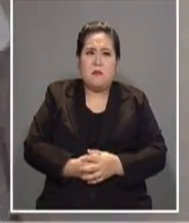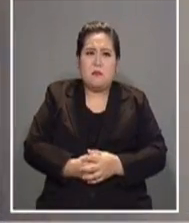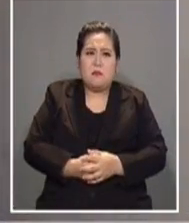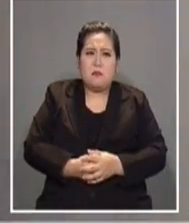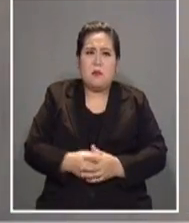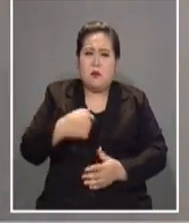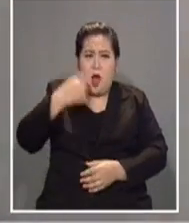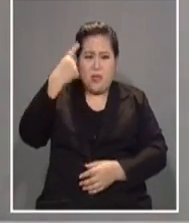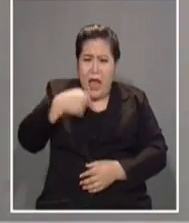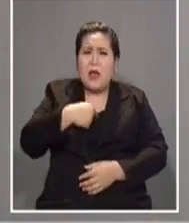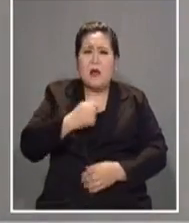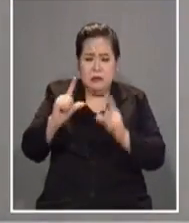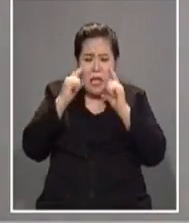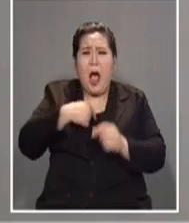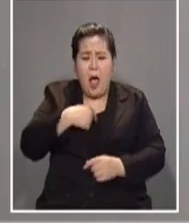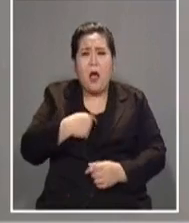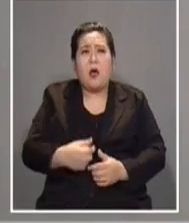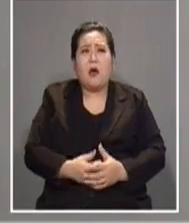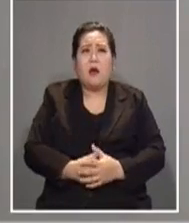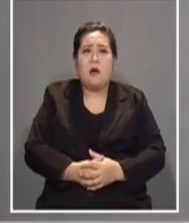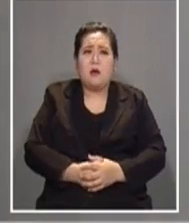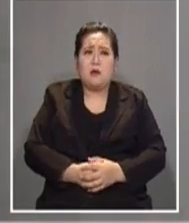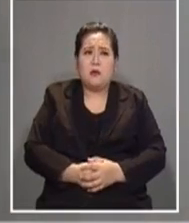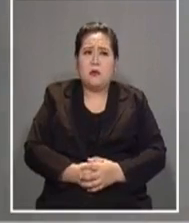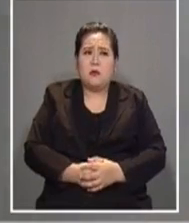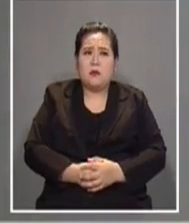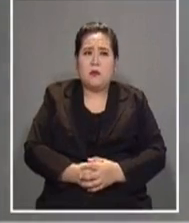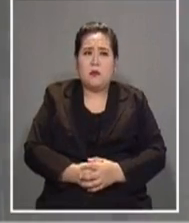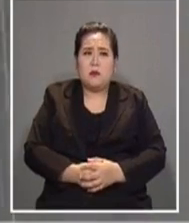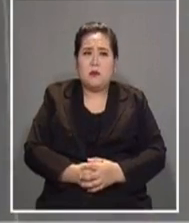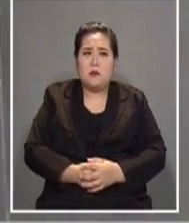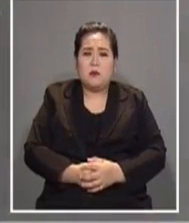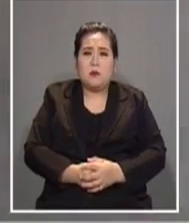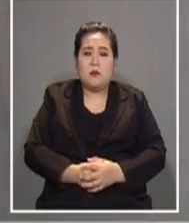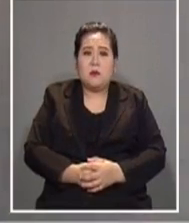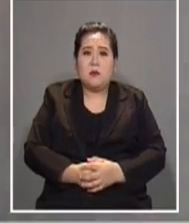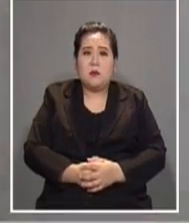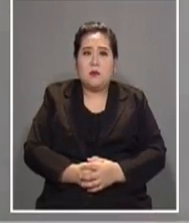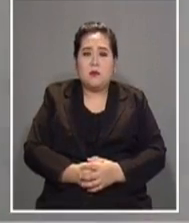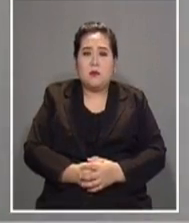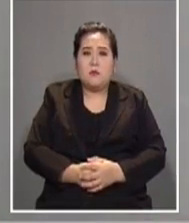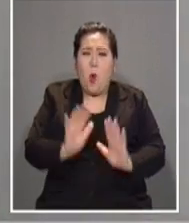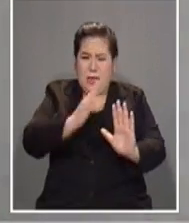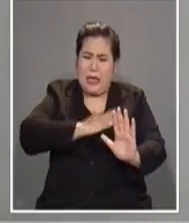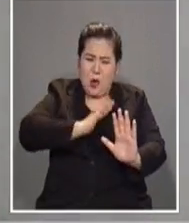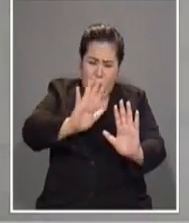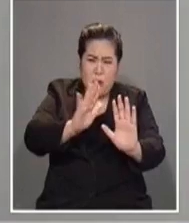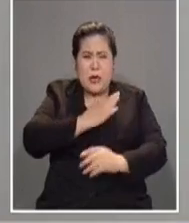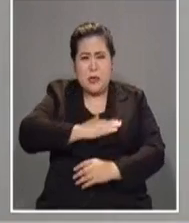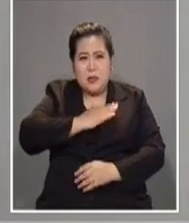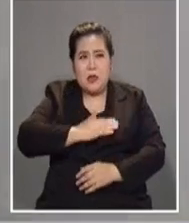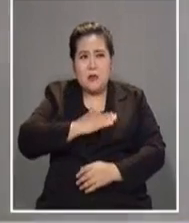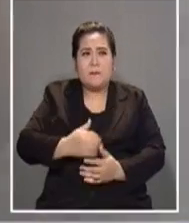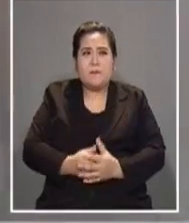างดิ เดี๋ยว ไ ม่ได้เรียนว่าเหมือนแต่ว่าไ